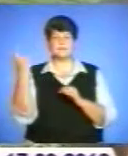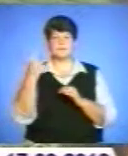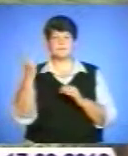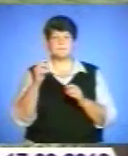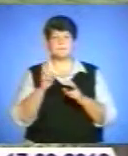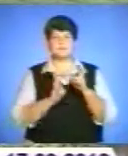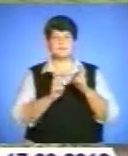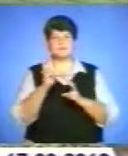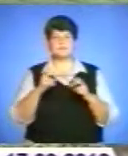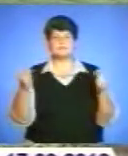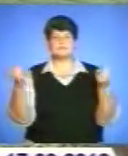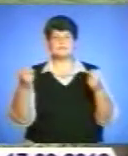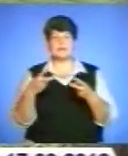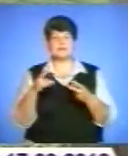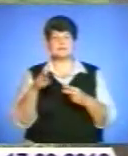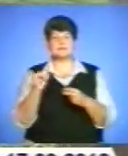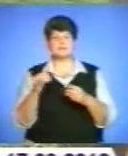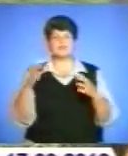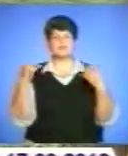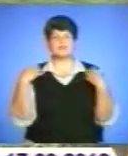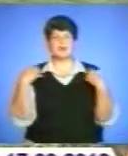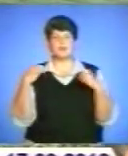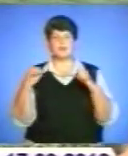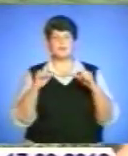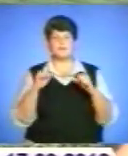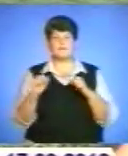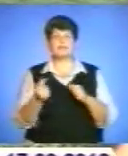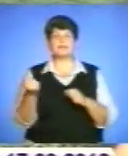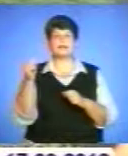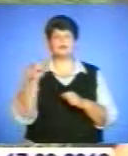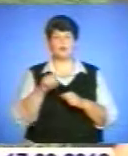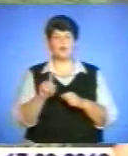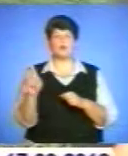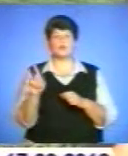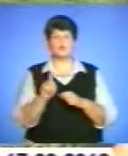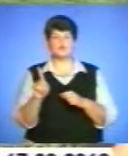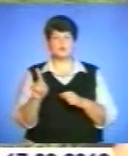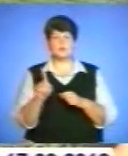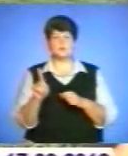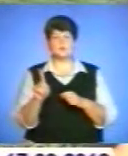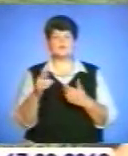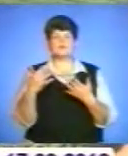підприємств, спеціалістів, начальників управлінь, для того, щоб вже